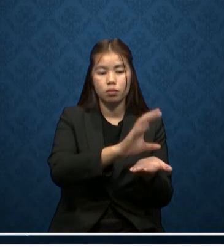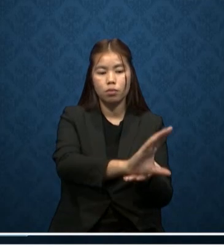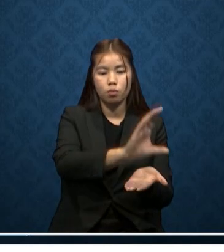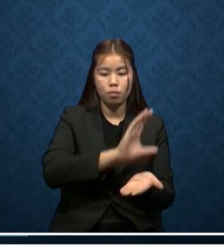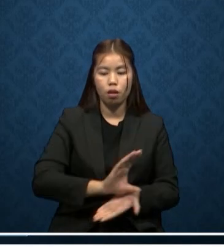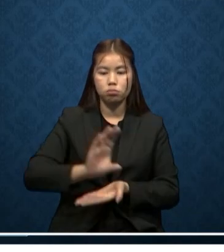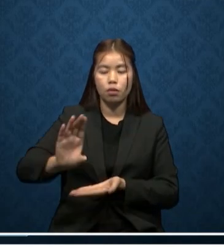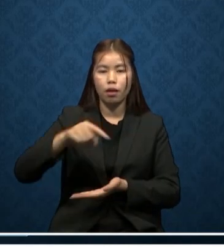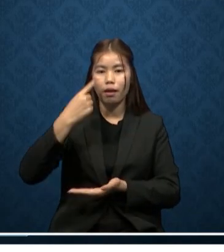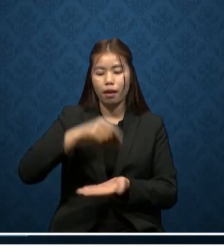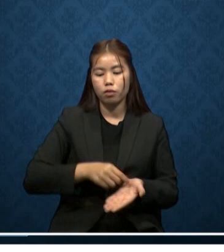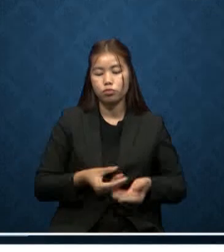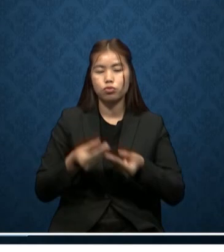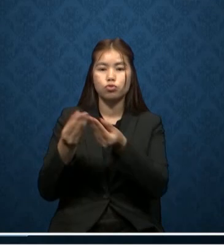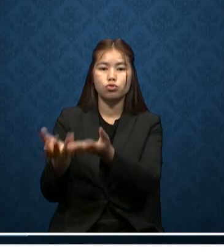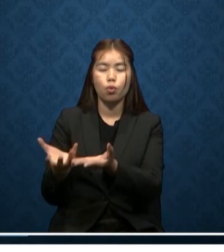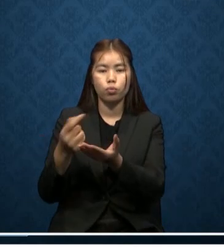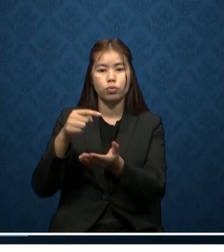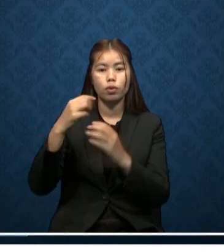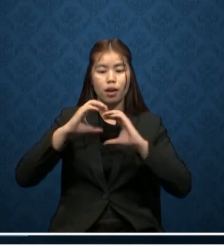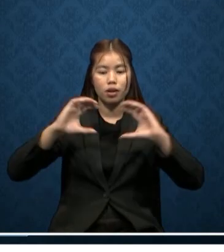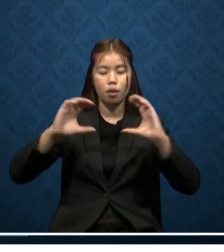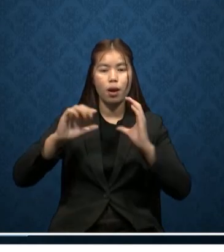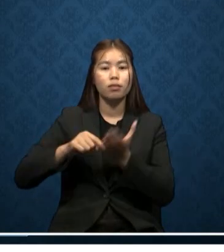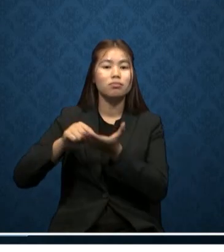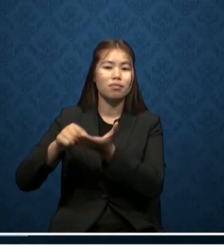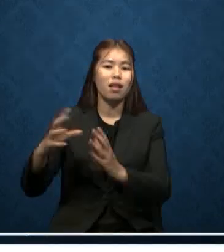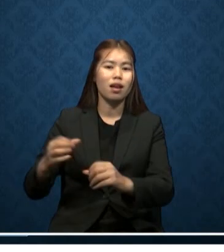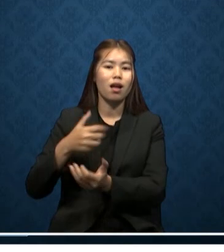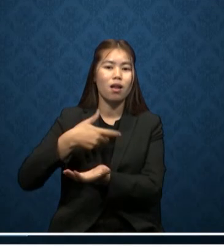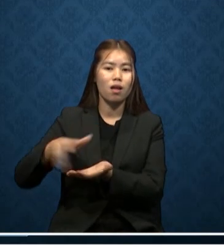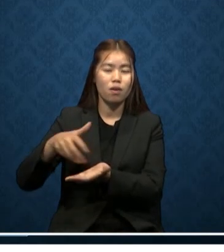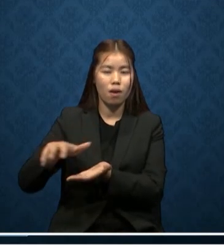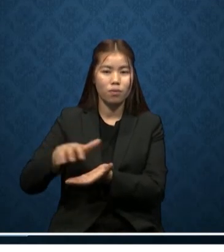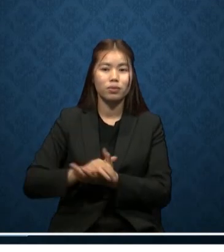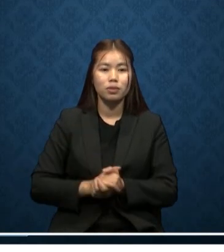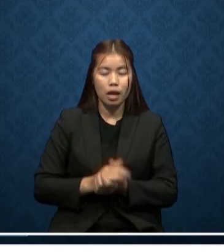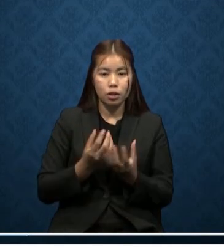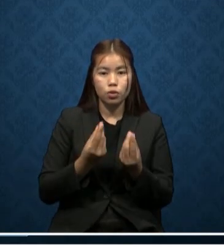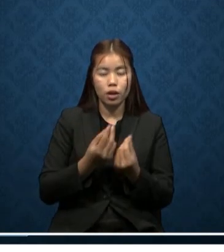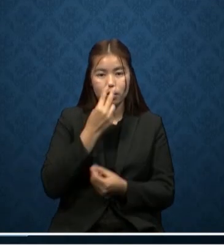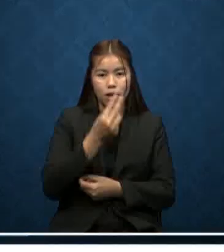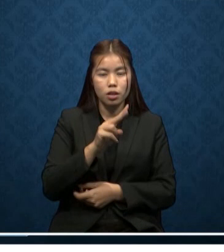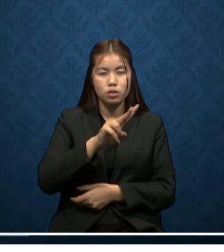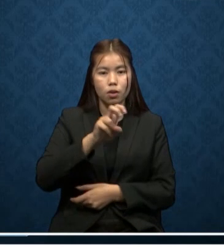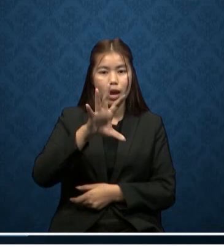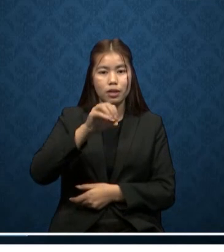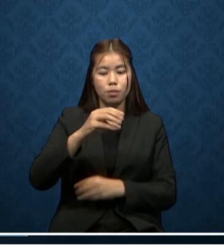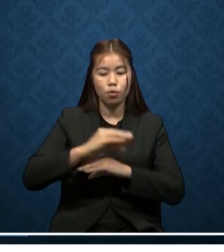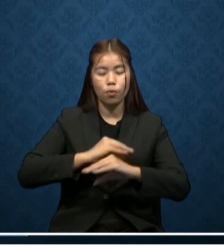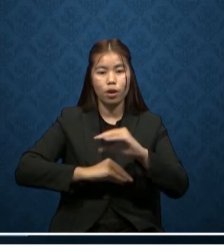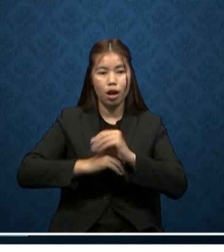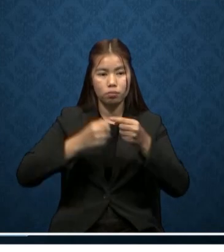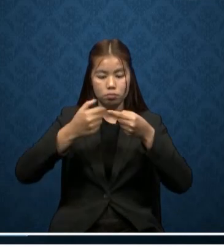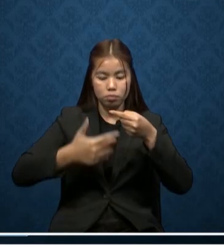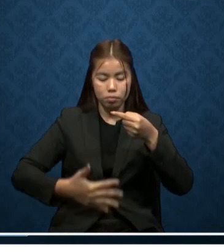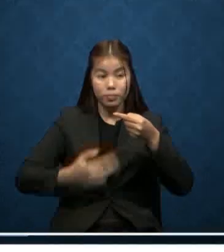รัฐบาลนะครับตัวเลขที่เราจะเห็นนะครับก็คือเอ่อ 250โครงการในช่องที่